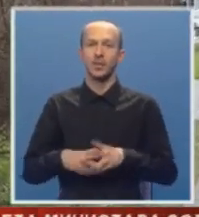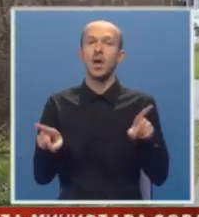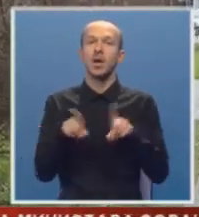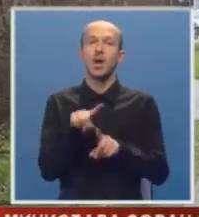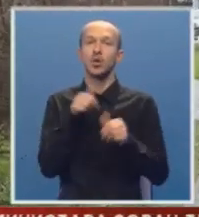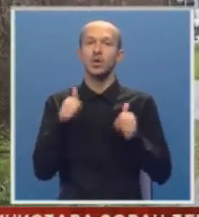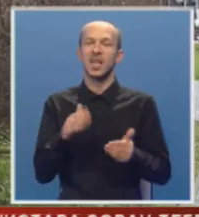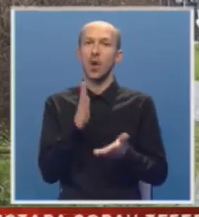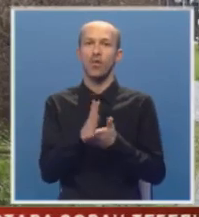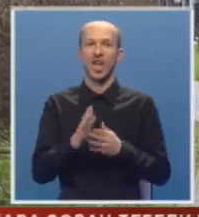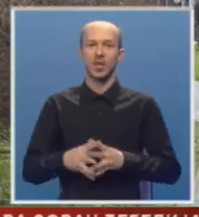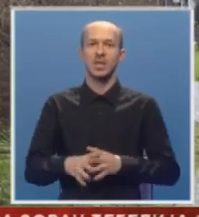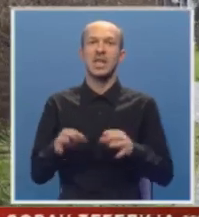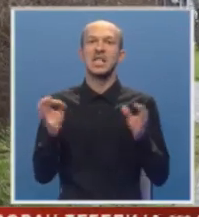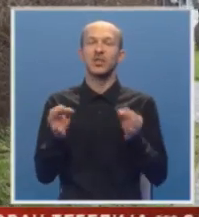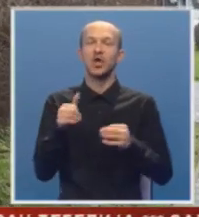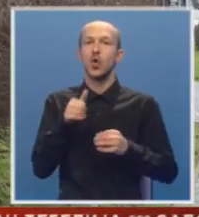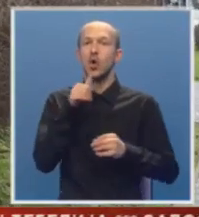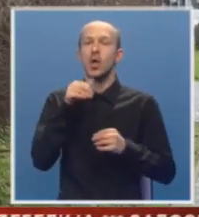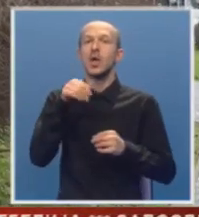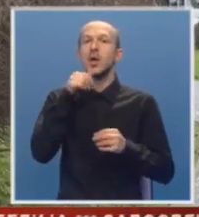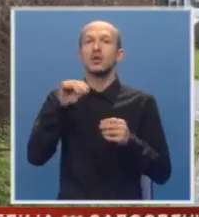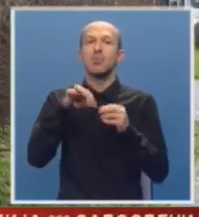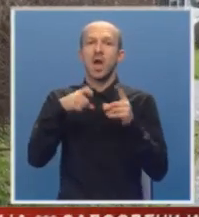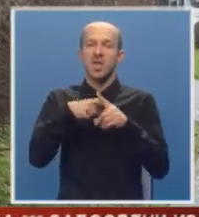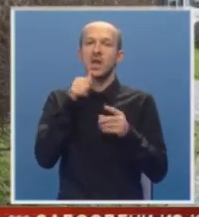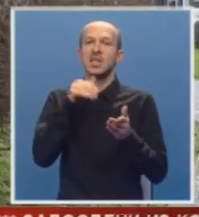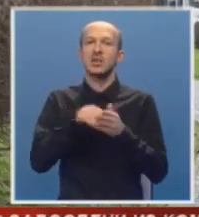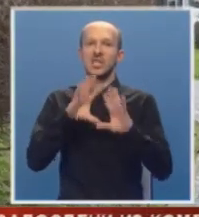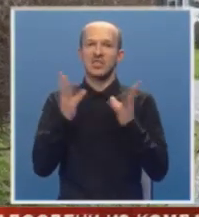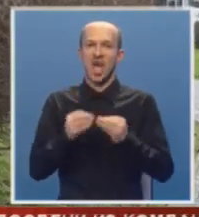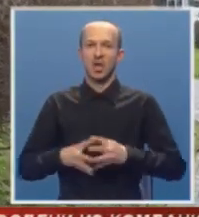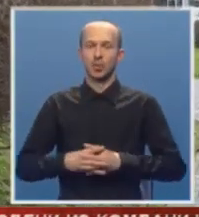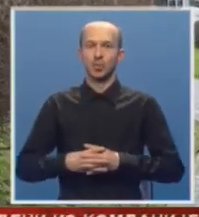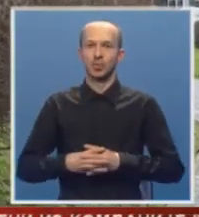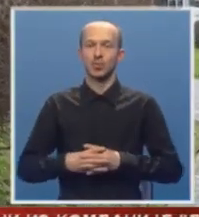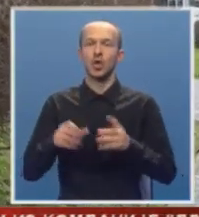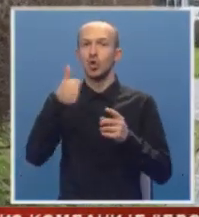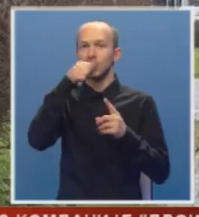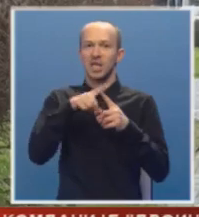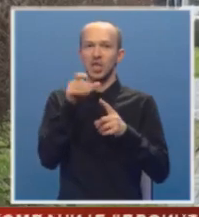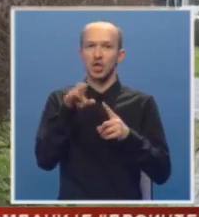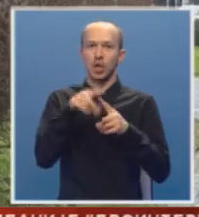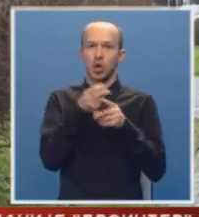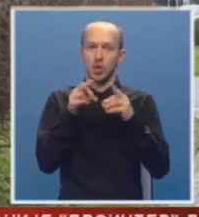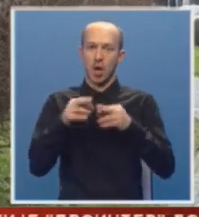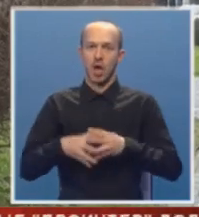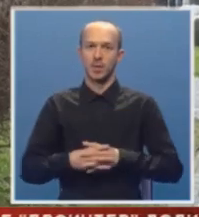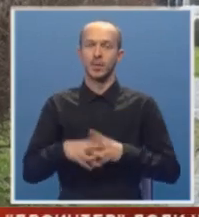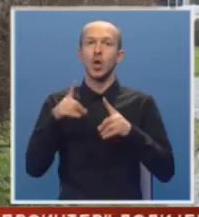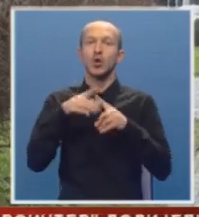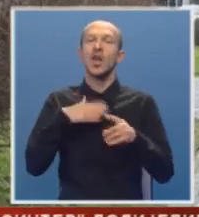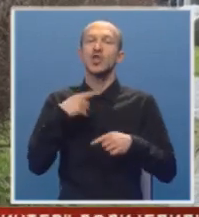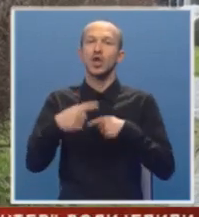do sada uvijek svečano je okićen i badnjak još i sve što tiče toga. To je